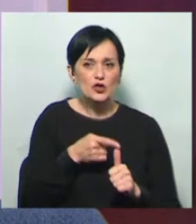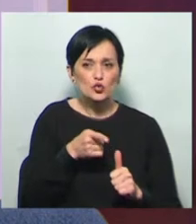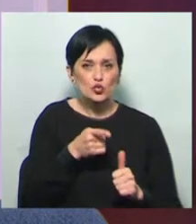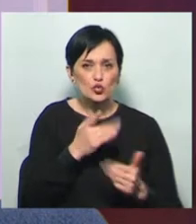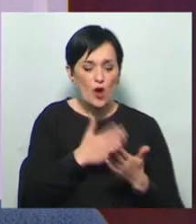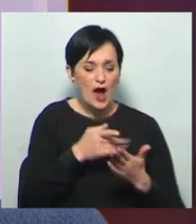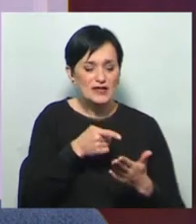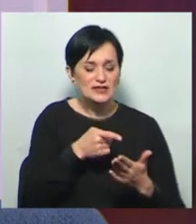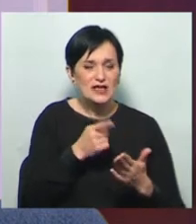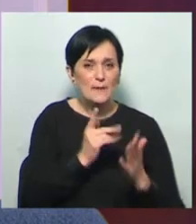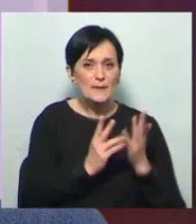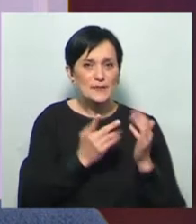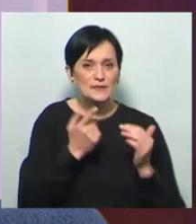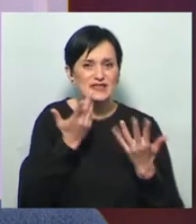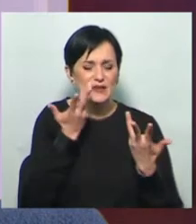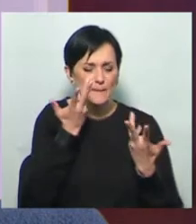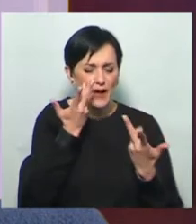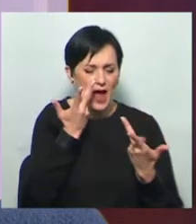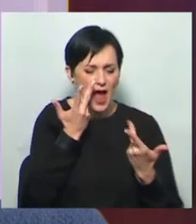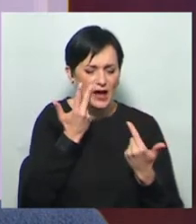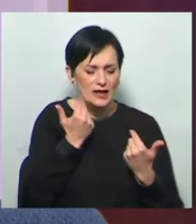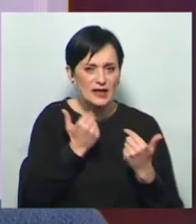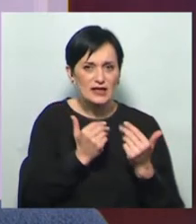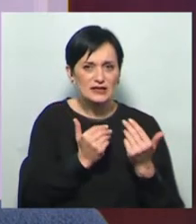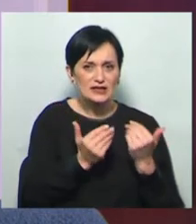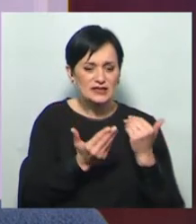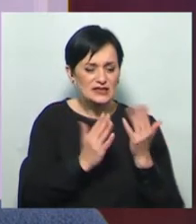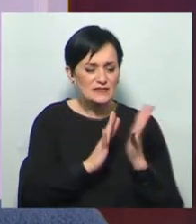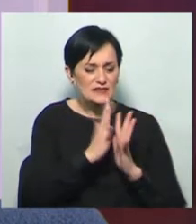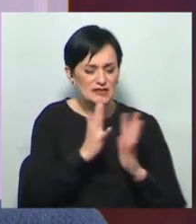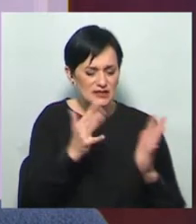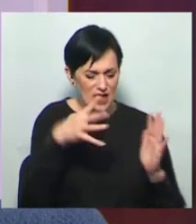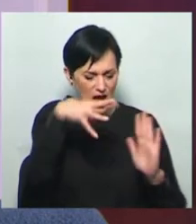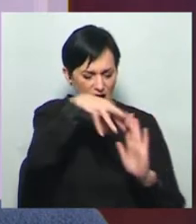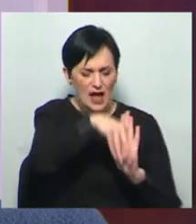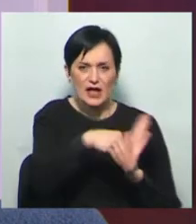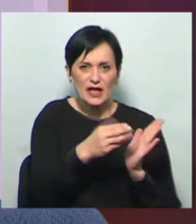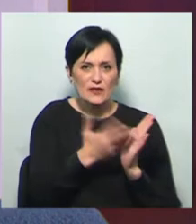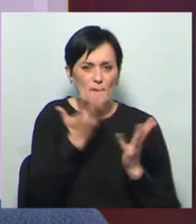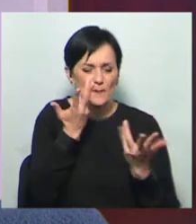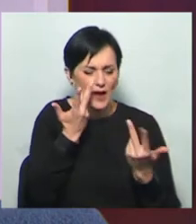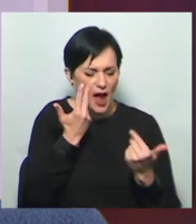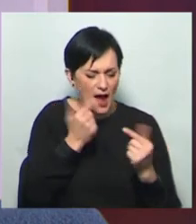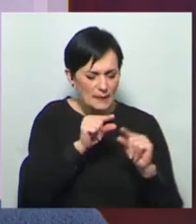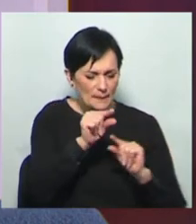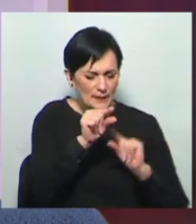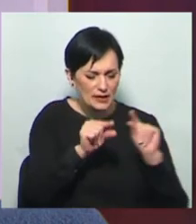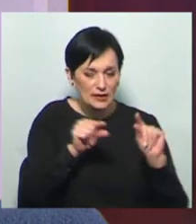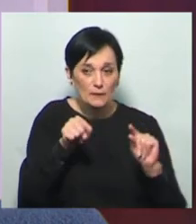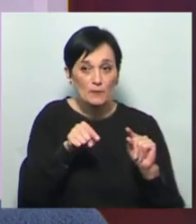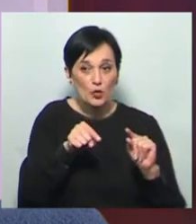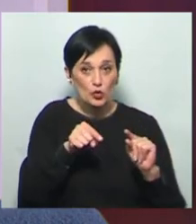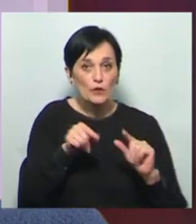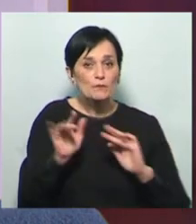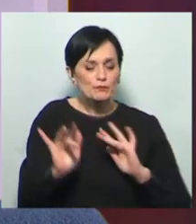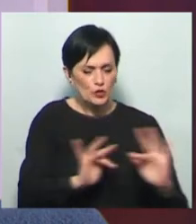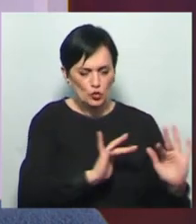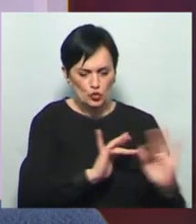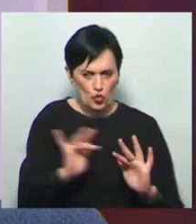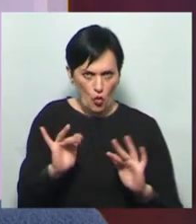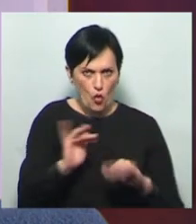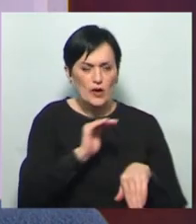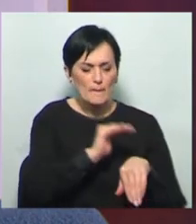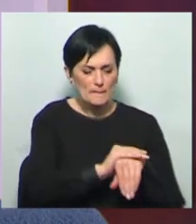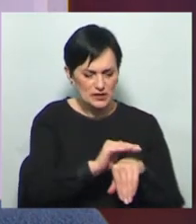მცენარეებში არსებული ფერად-ფერადი პიგმენტები, რომელთა როლი არის დადასტურებული